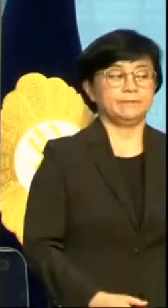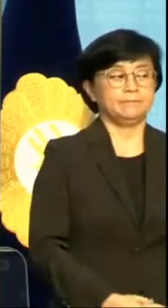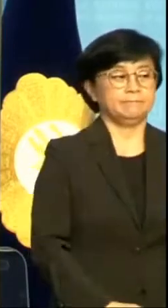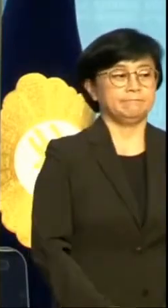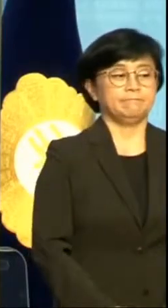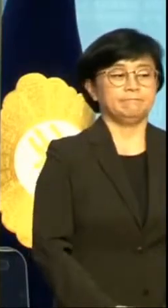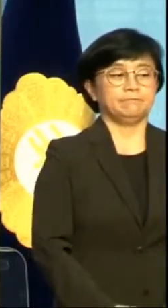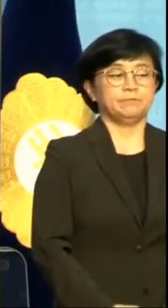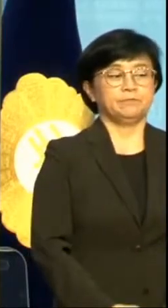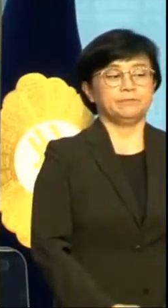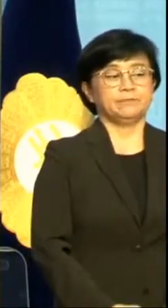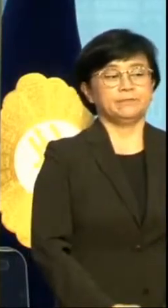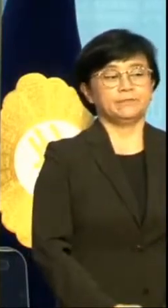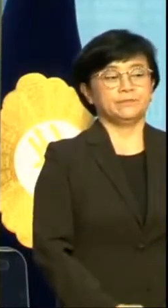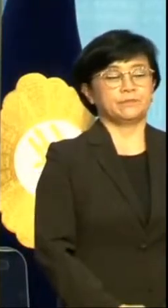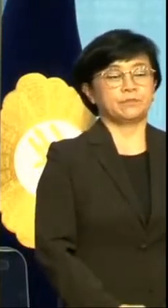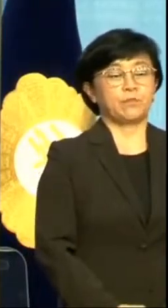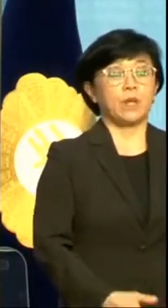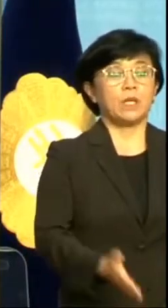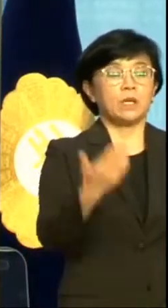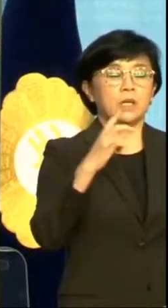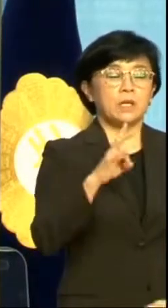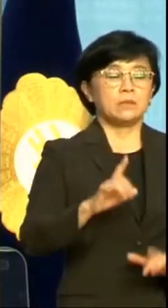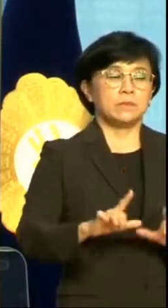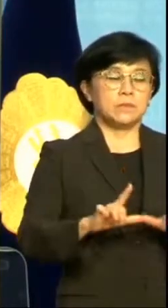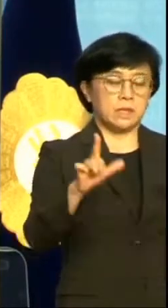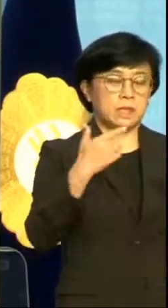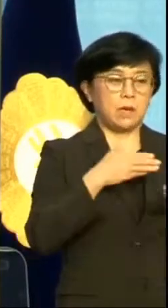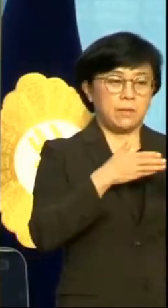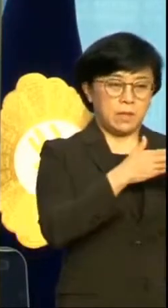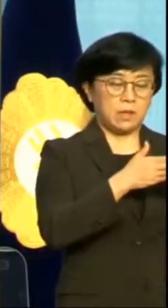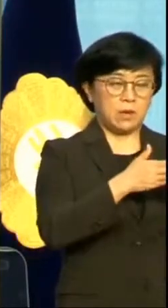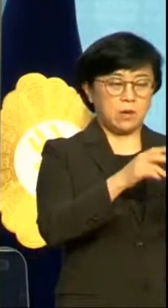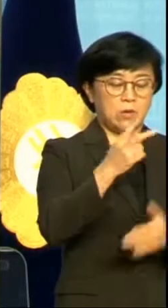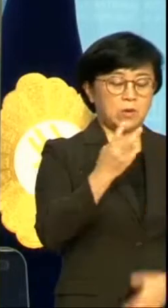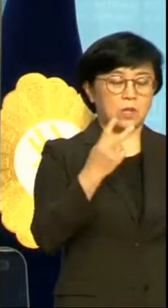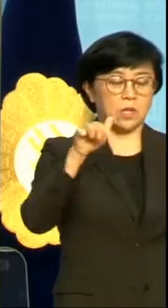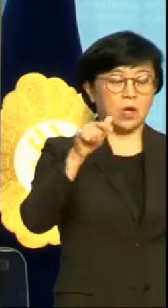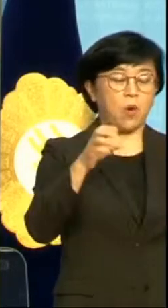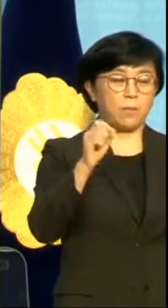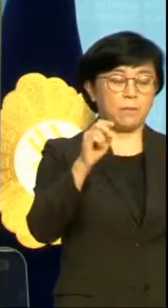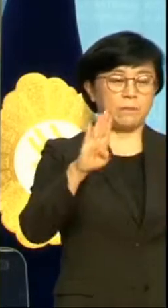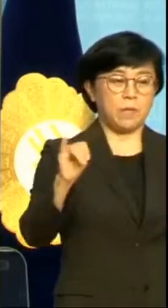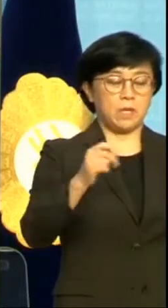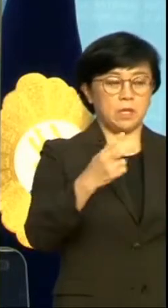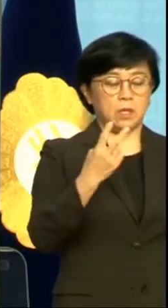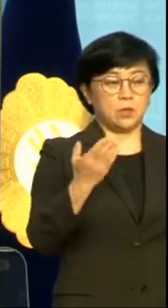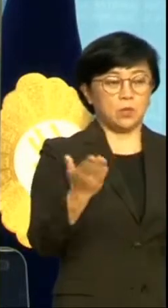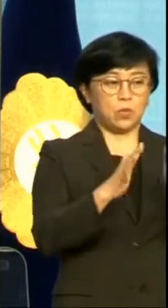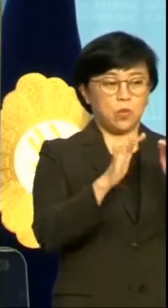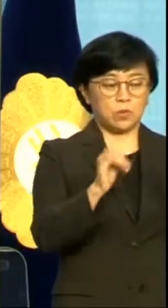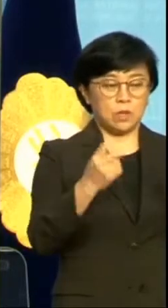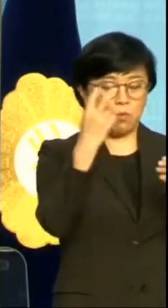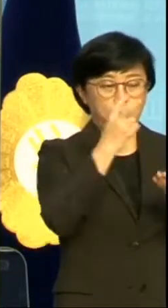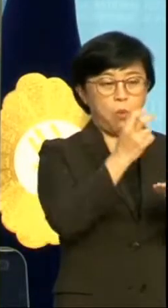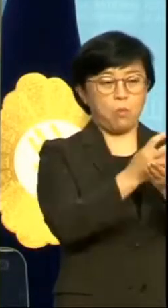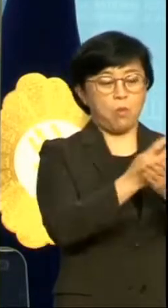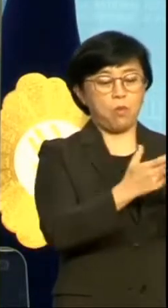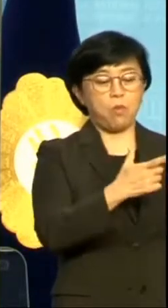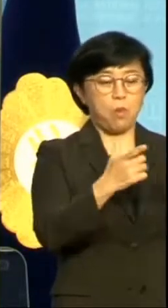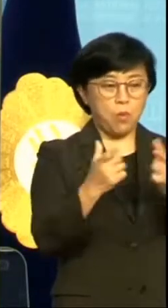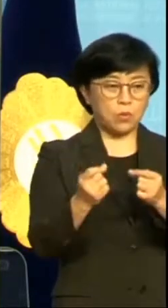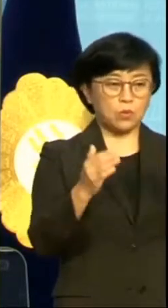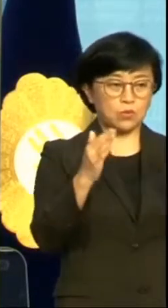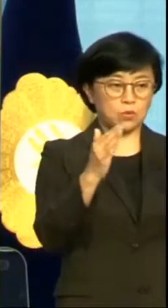드렸습니다 지난 14일 제가 발휘한 경비 동작 보호법 2권 중 하나인 공동주택 관리